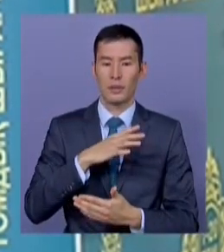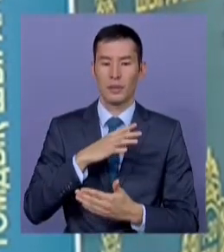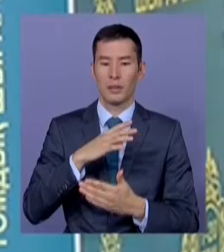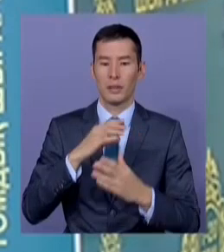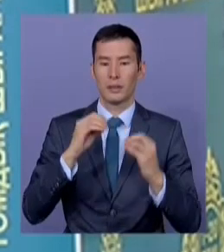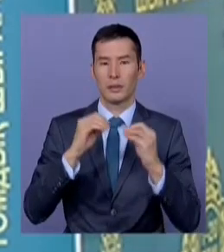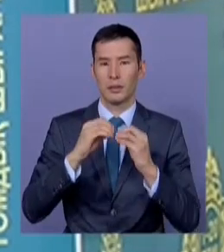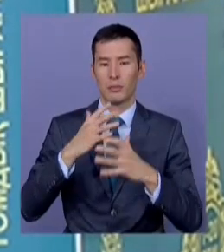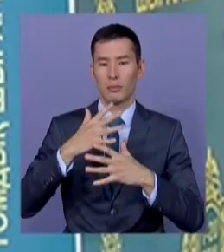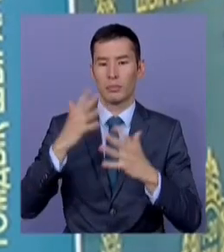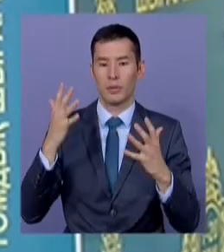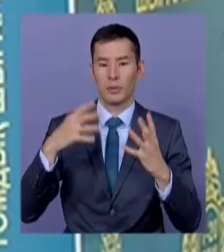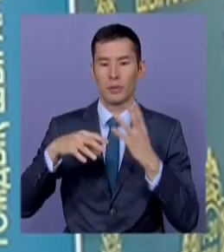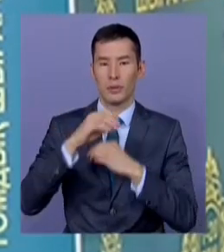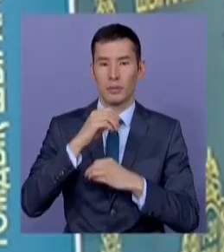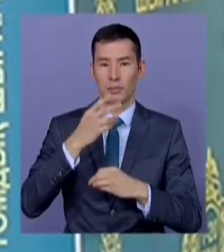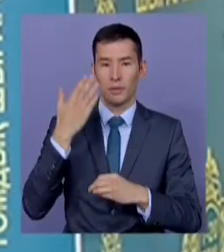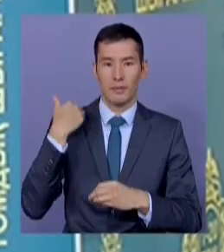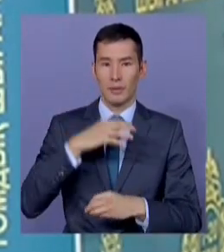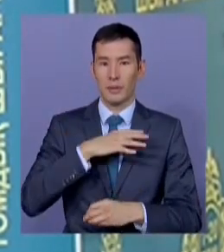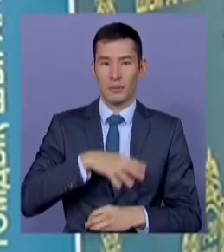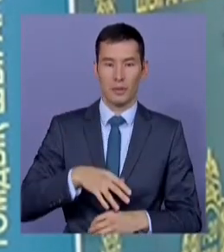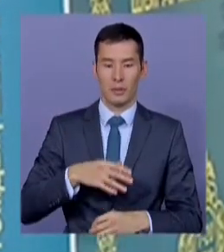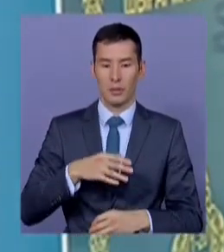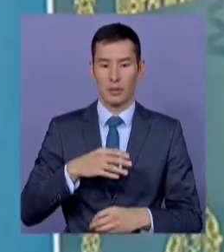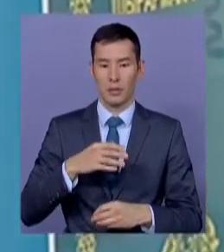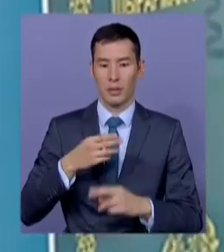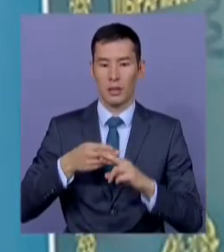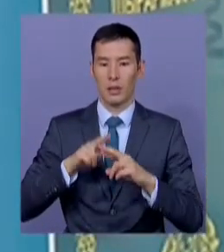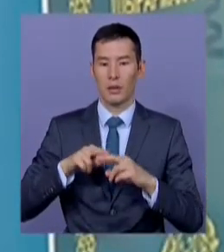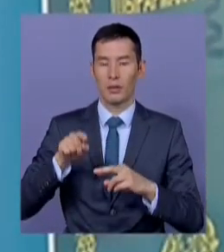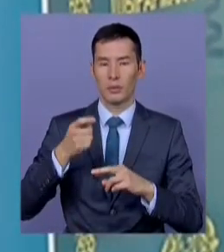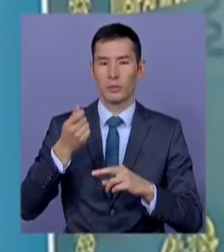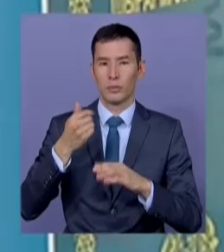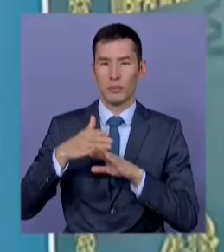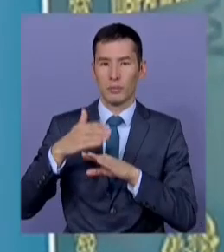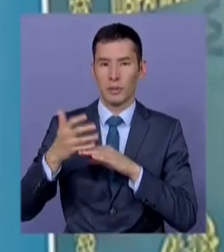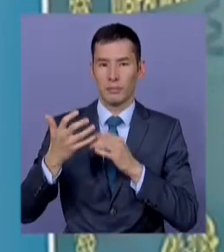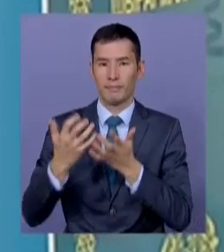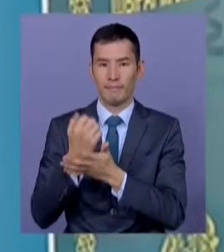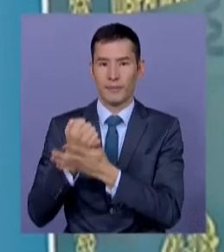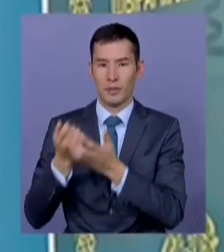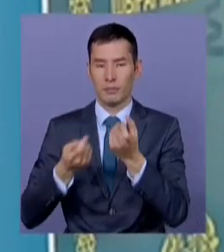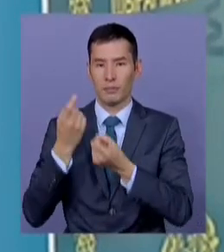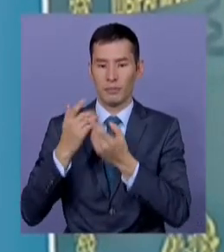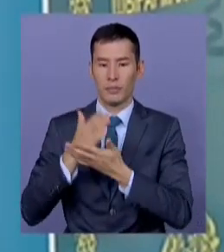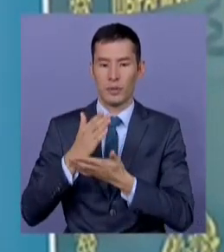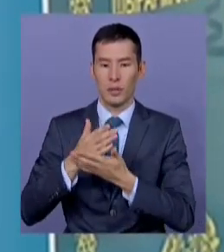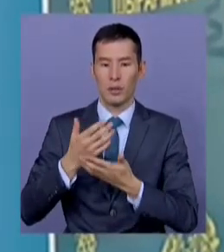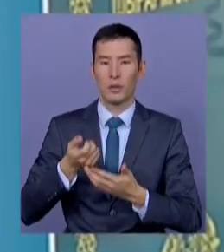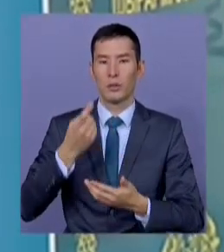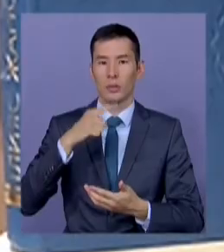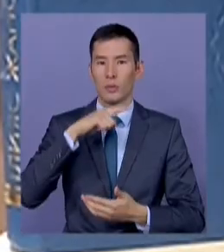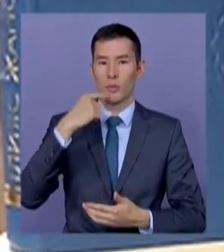оннан асасы мүлде жоқ кітаптар. Бізде жоқ. Қалғандары енді аздап-аздап болса да бар. Соның барлығы Ресейдің сирек